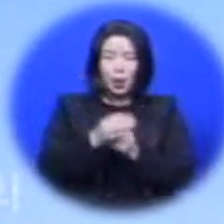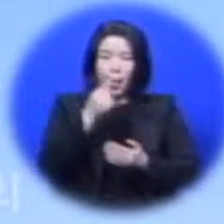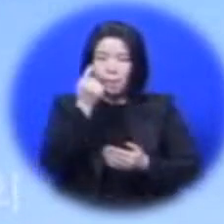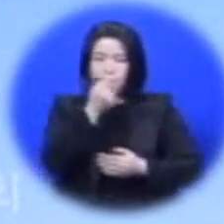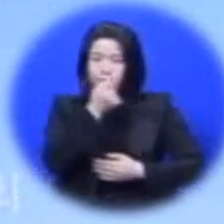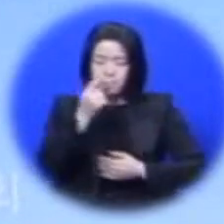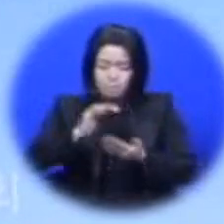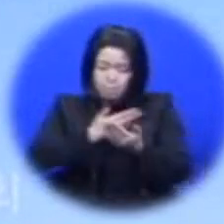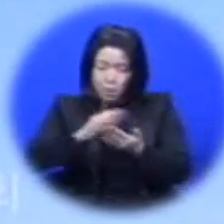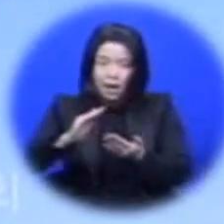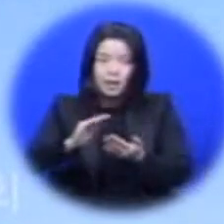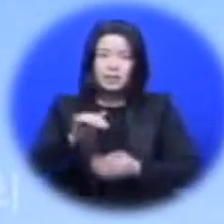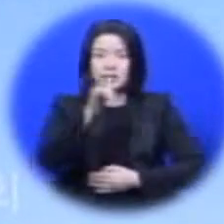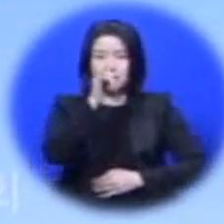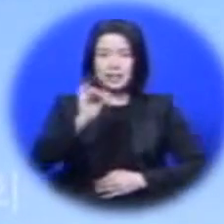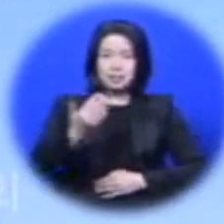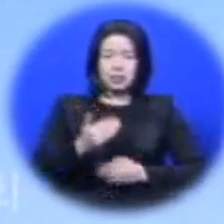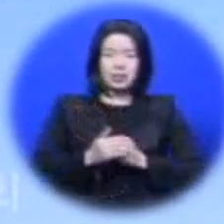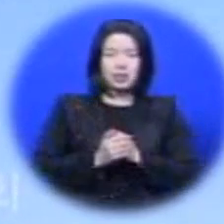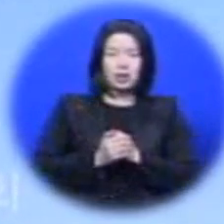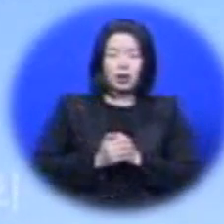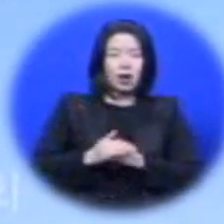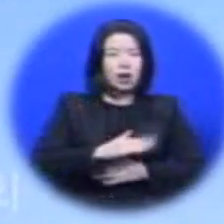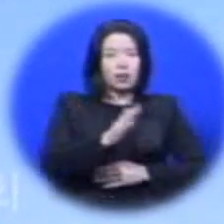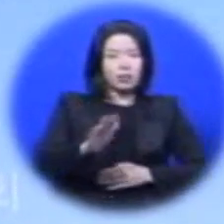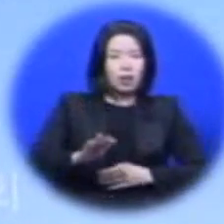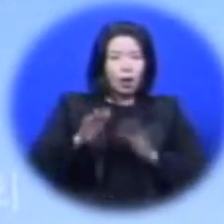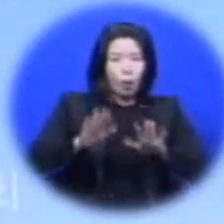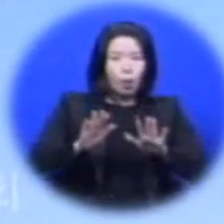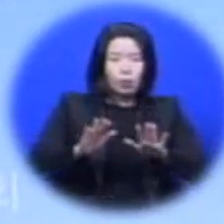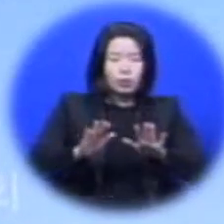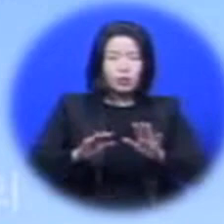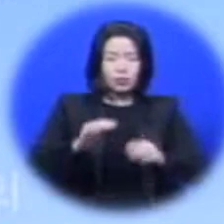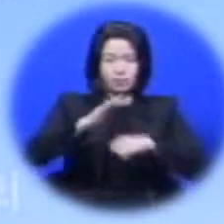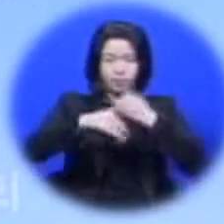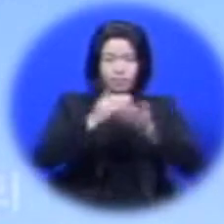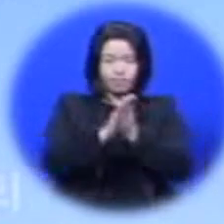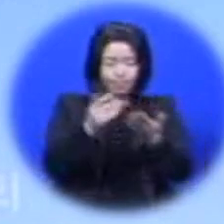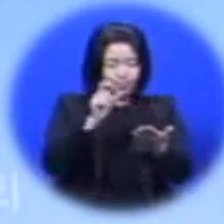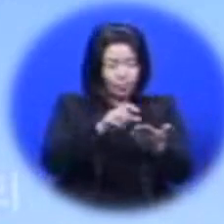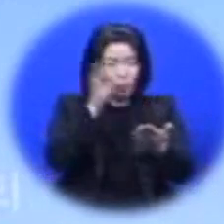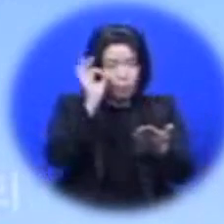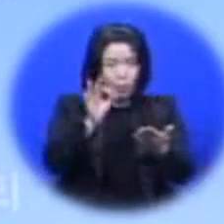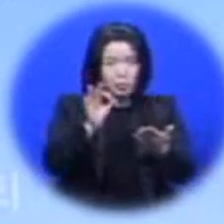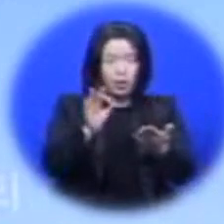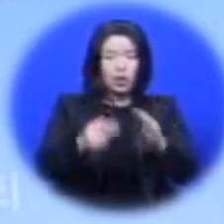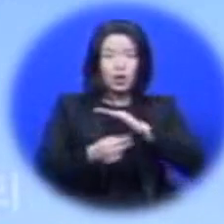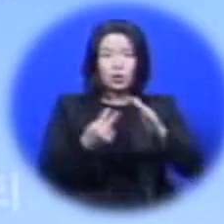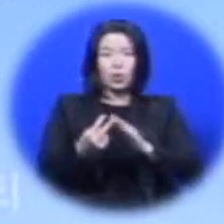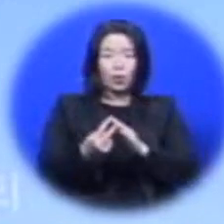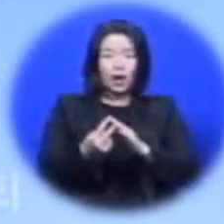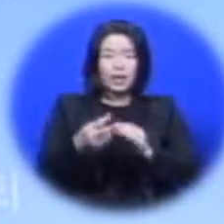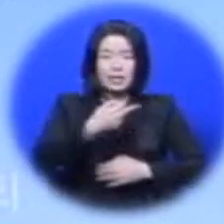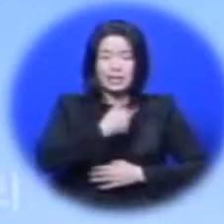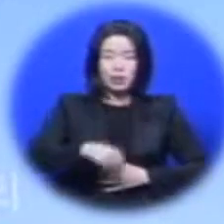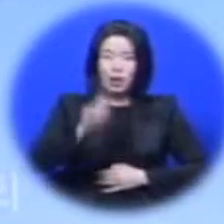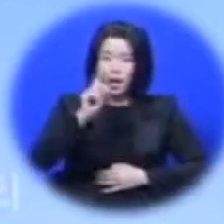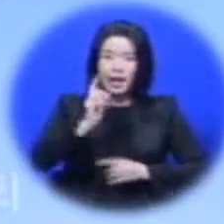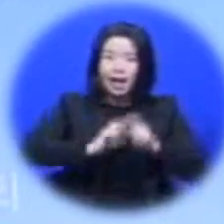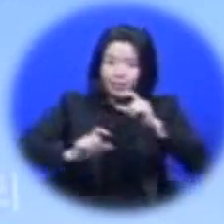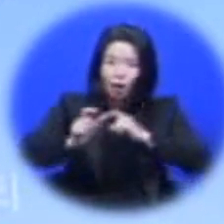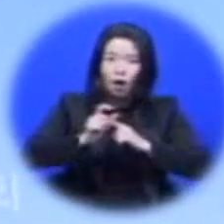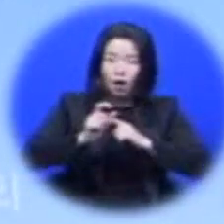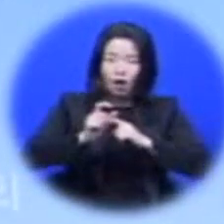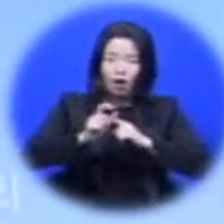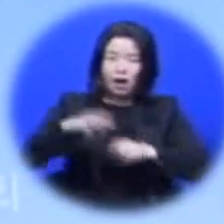분별이 되어야 합니다. 근데 오늘 본문에서는 요한사도가 거기서 하나 더 나아가서